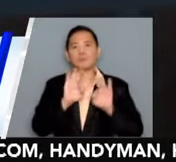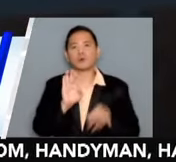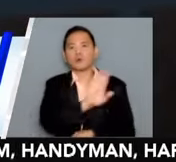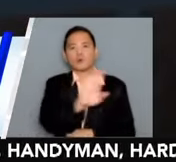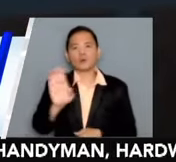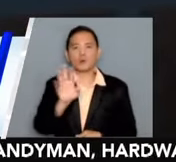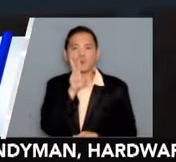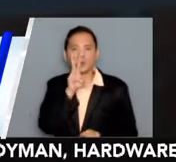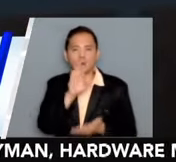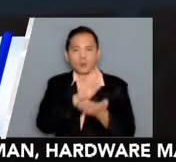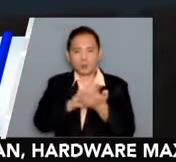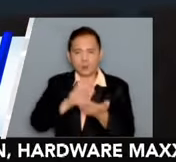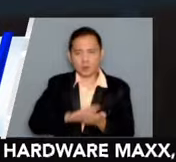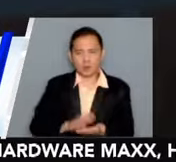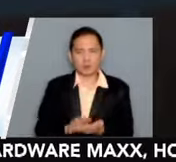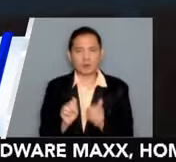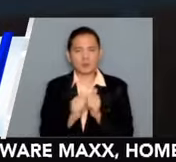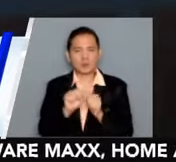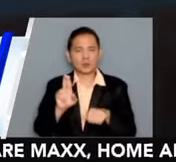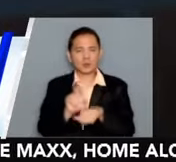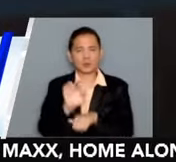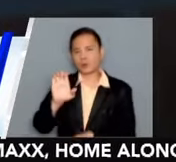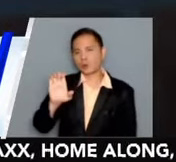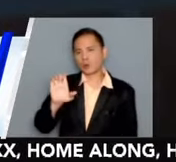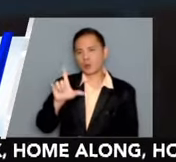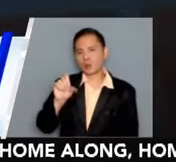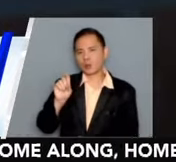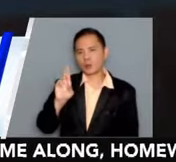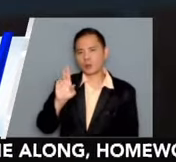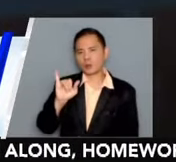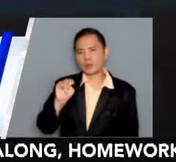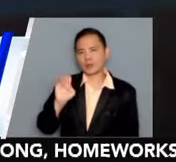chlorination and treatment of the water for safety of the public.